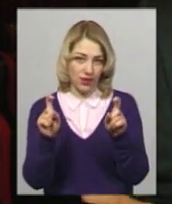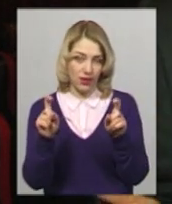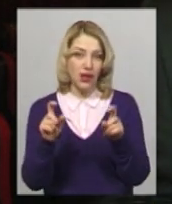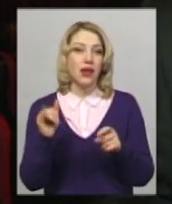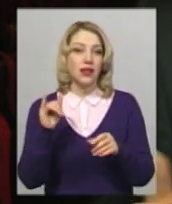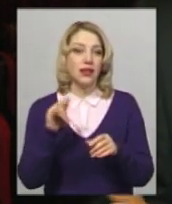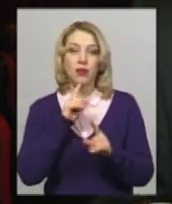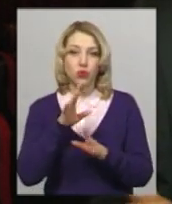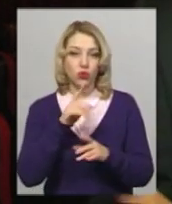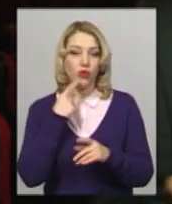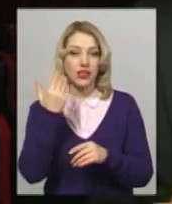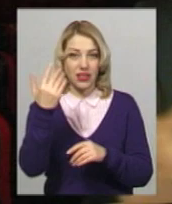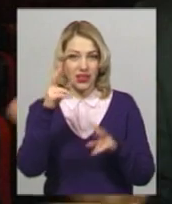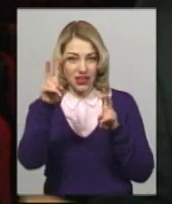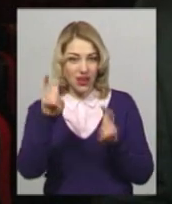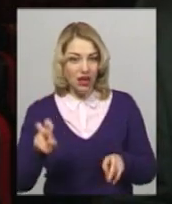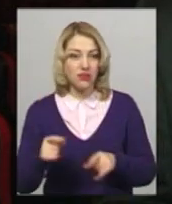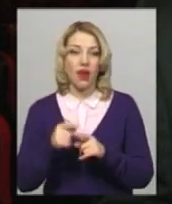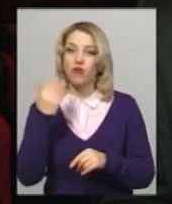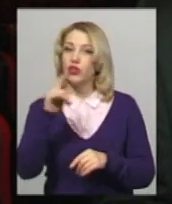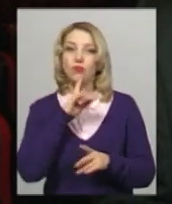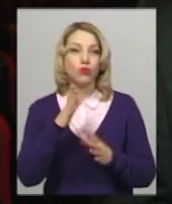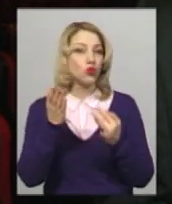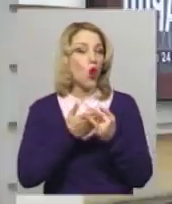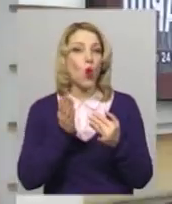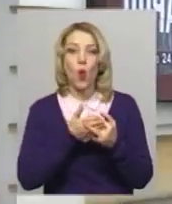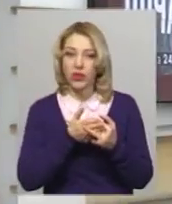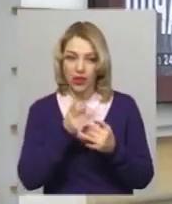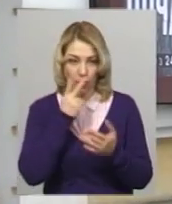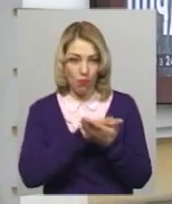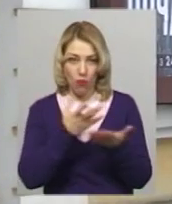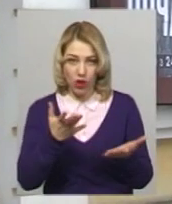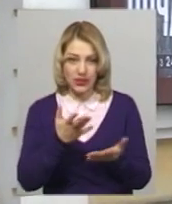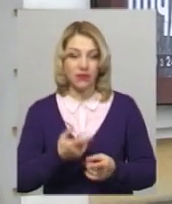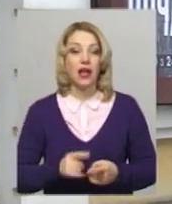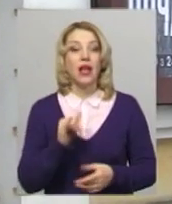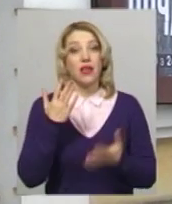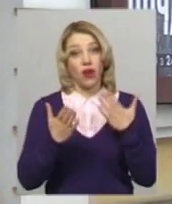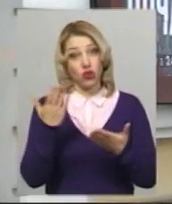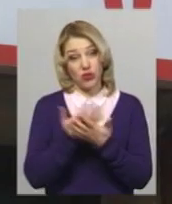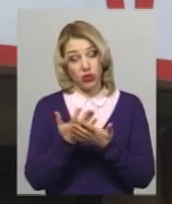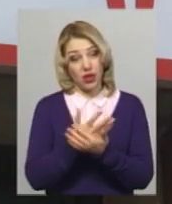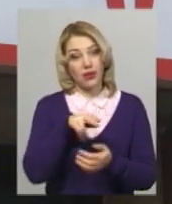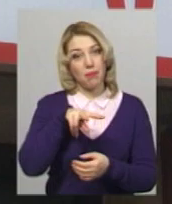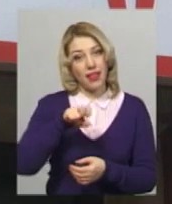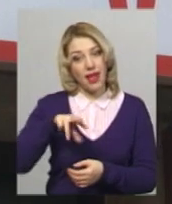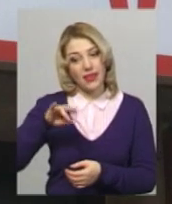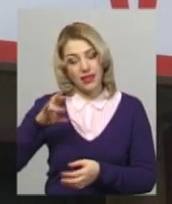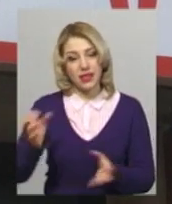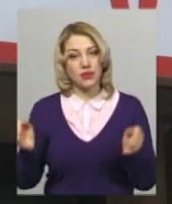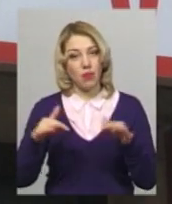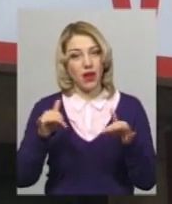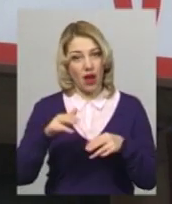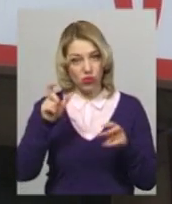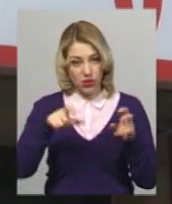їх назви, але вони не будуть робити льготних показів. Та якщо у кінотеатрі «Планета» збираються глядачі, то у районах області